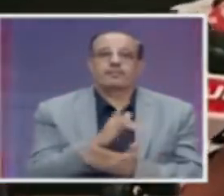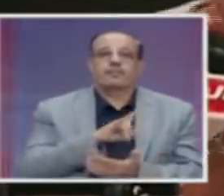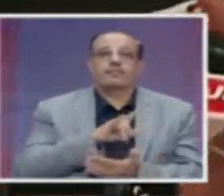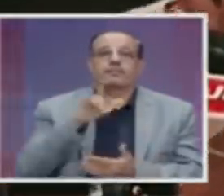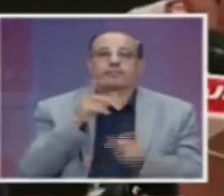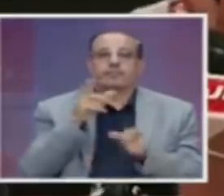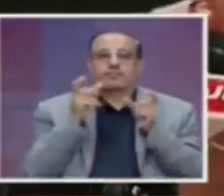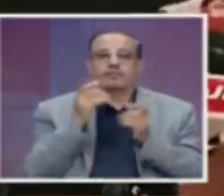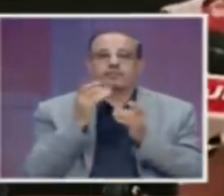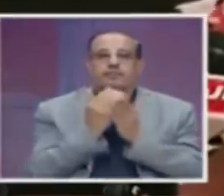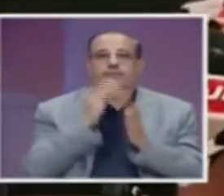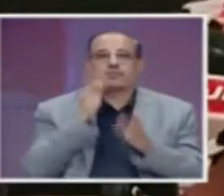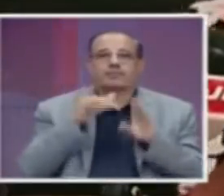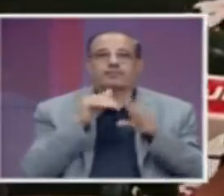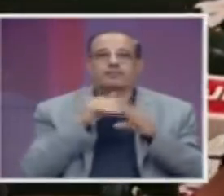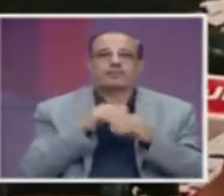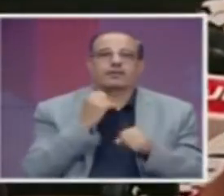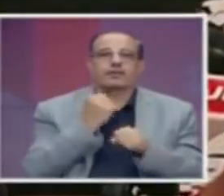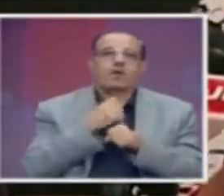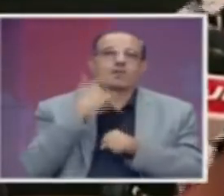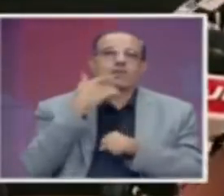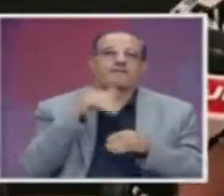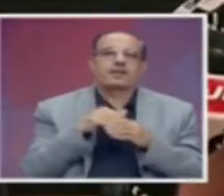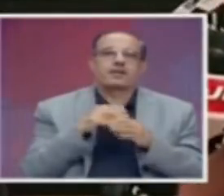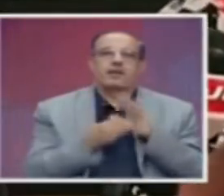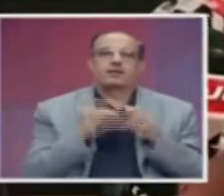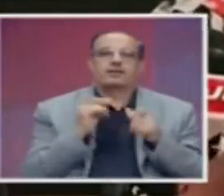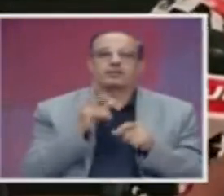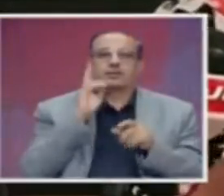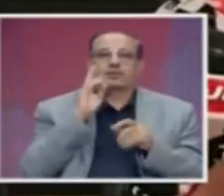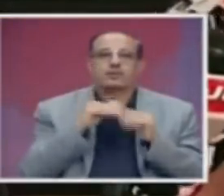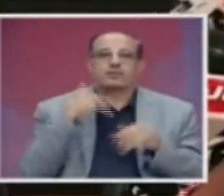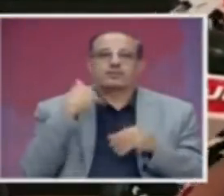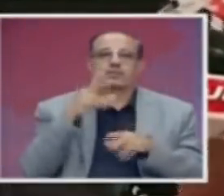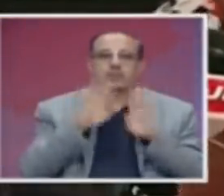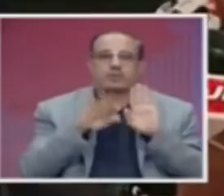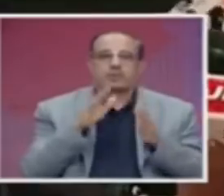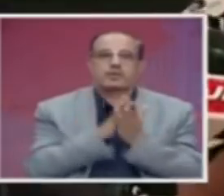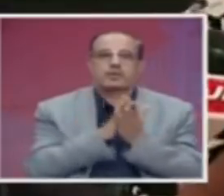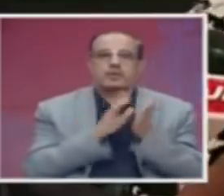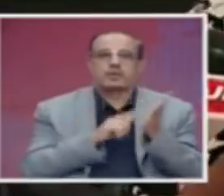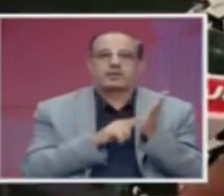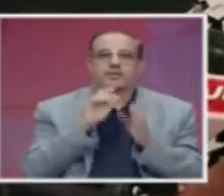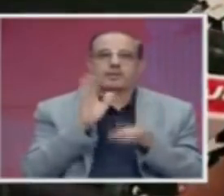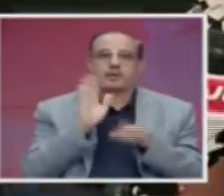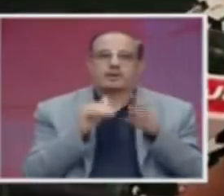الخارجية والهجرة تتابعان إجراءات تصويت الخارج في انتخابات النواب، ومصريو الخارج يواصلون طباعة